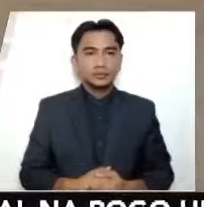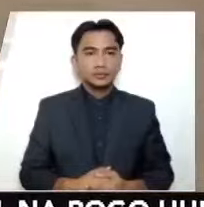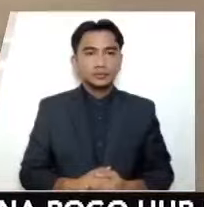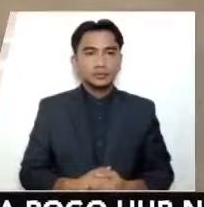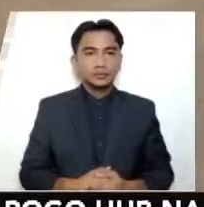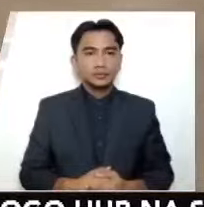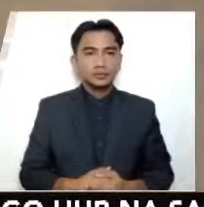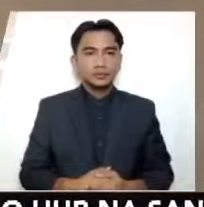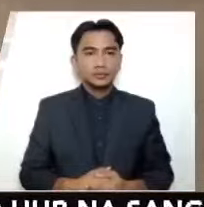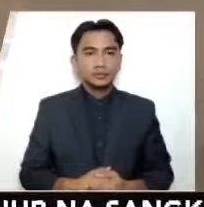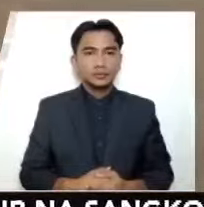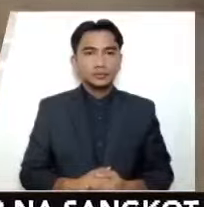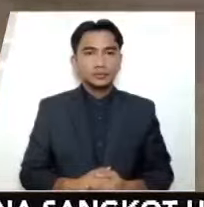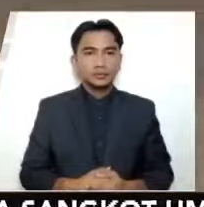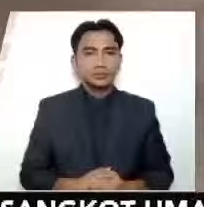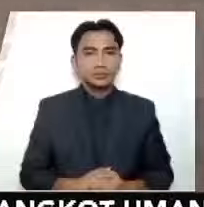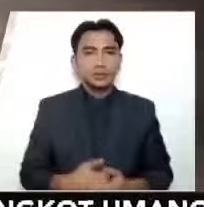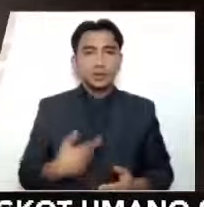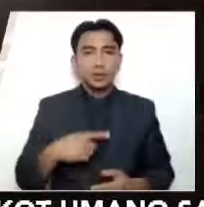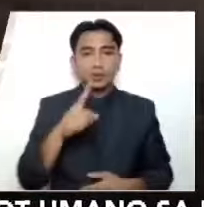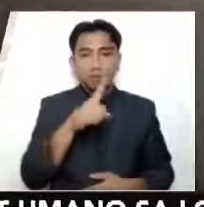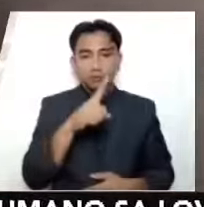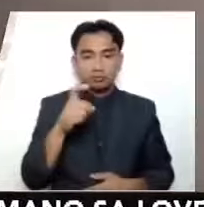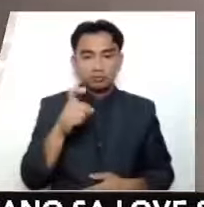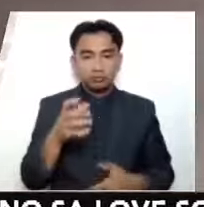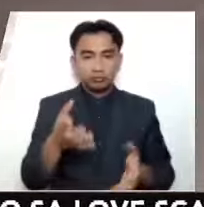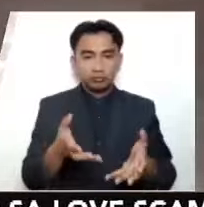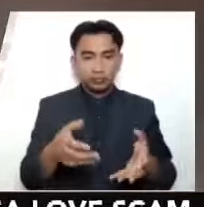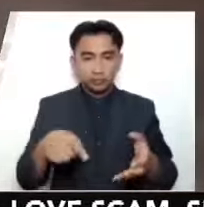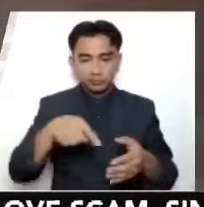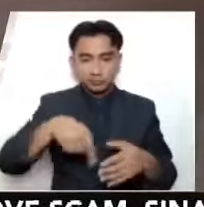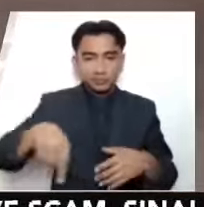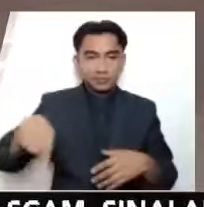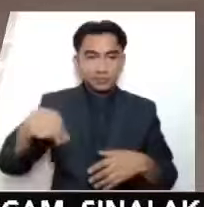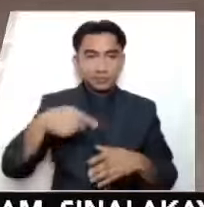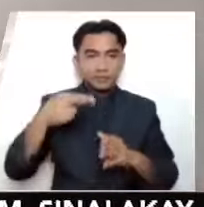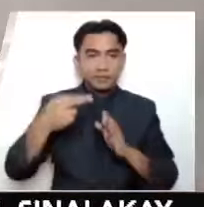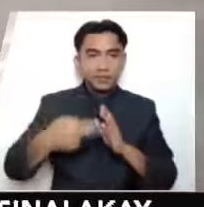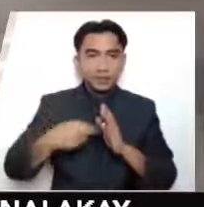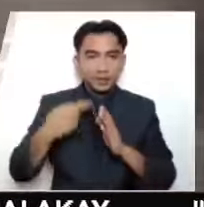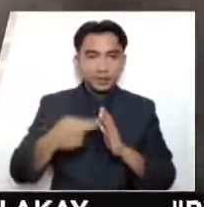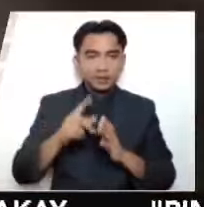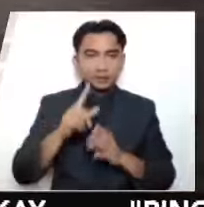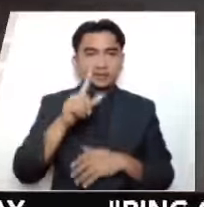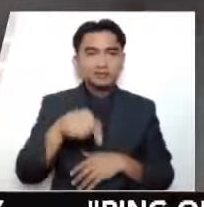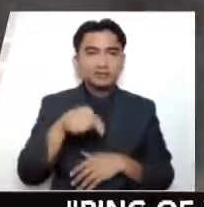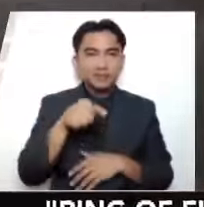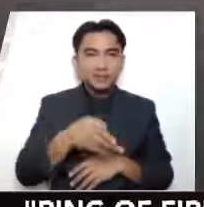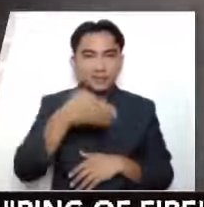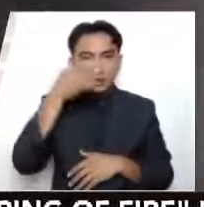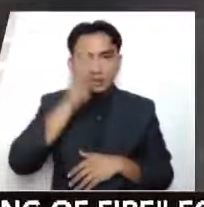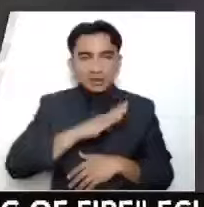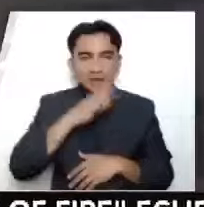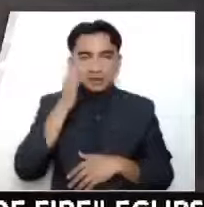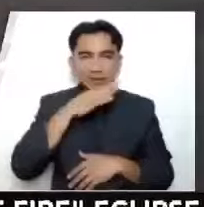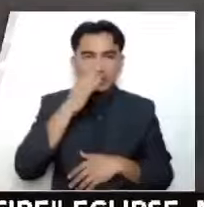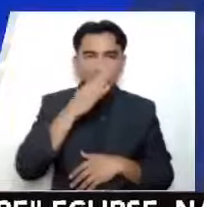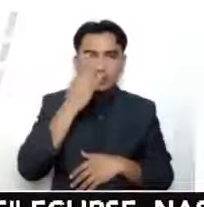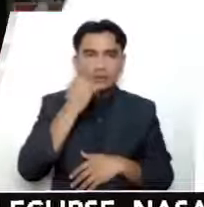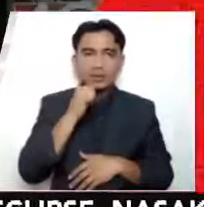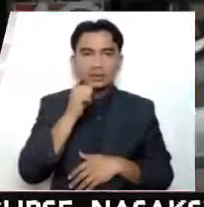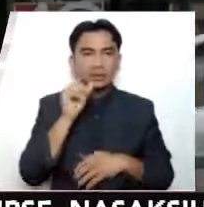Isang daang sako ng bigas na nakaimbak sa Marcos, Ilocos Norte, nangitim at nabulok na matapos hindi mabilad dahil sa bagyong Hulyan.